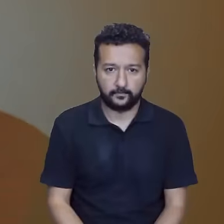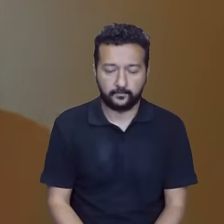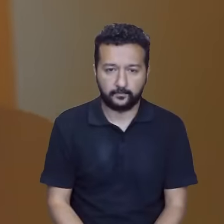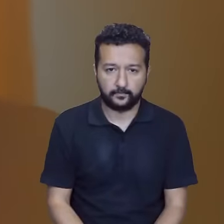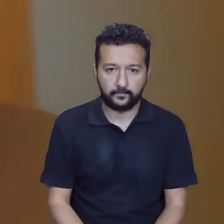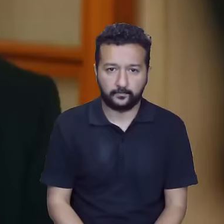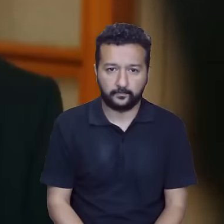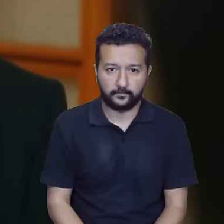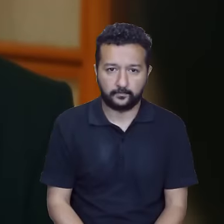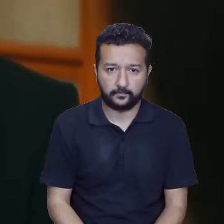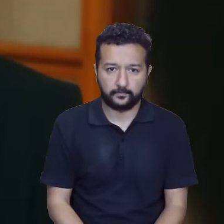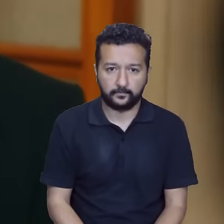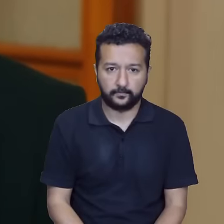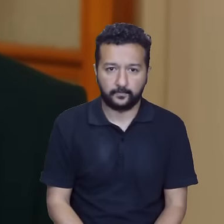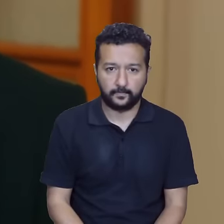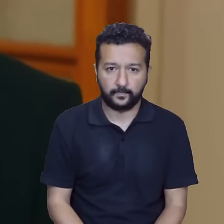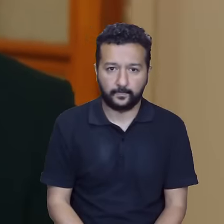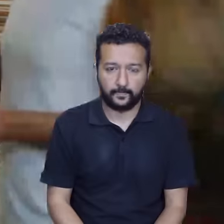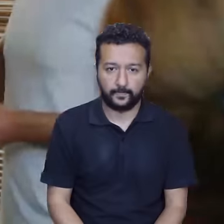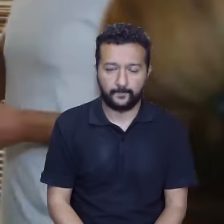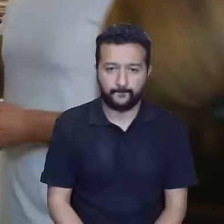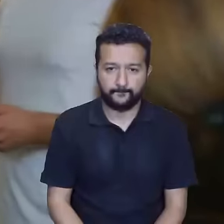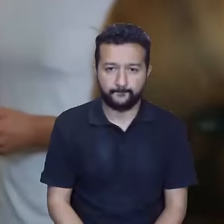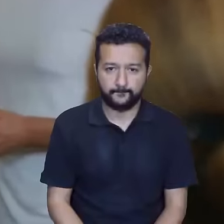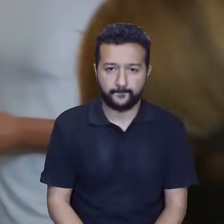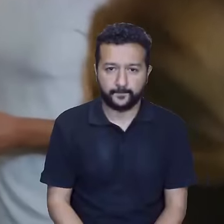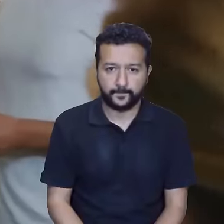çatal elinde kaldı. Adile ile Münir şaşkın bakıştılar.